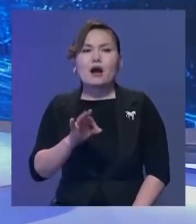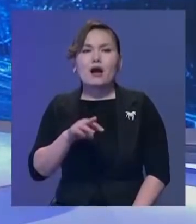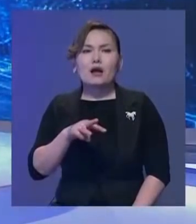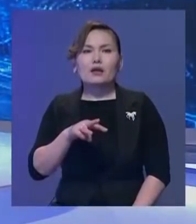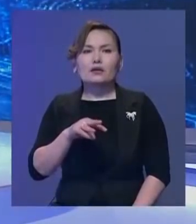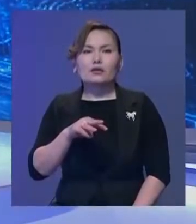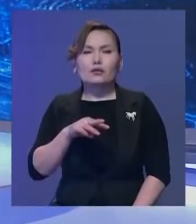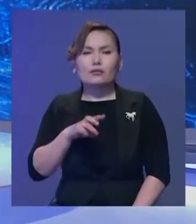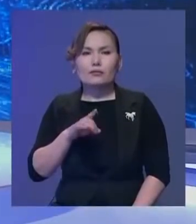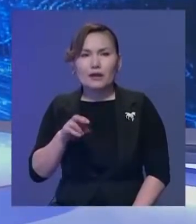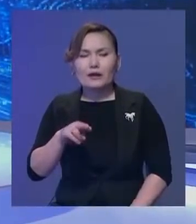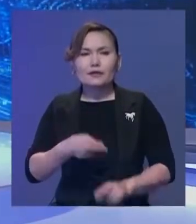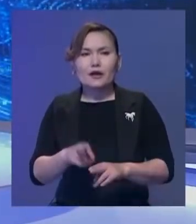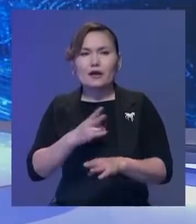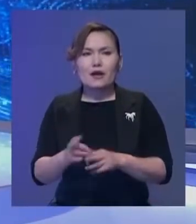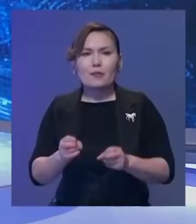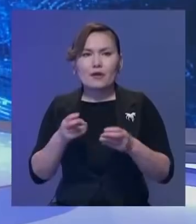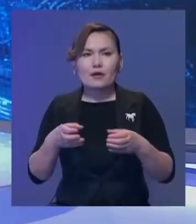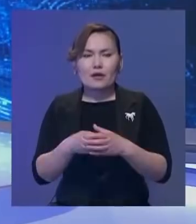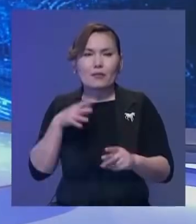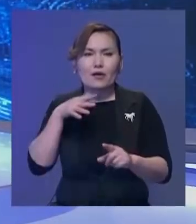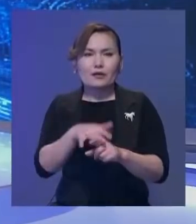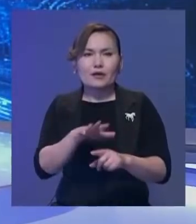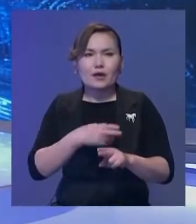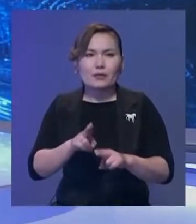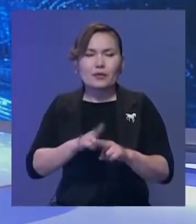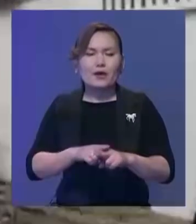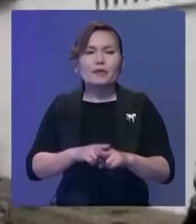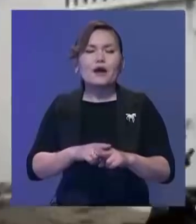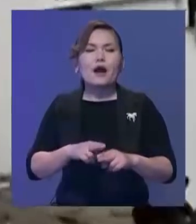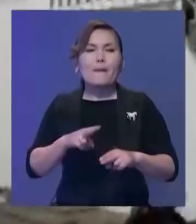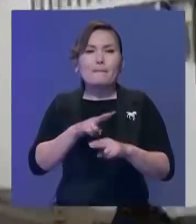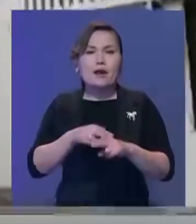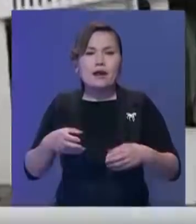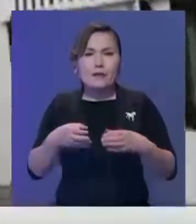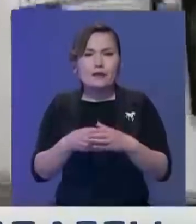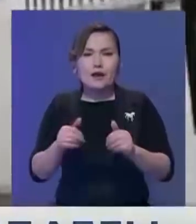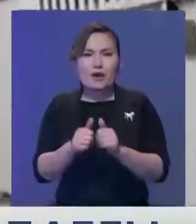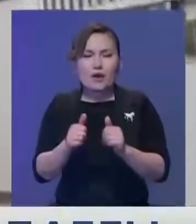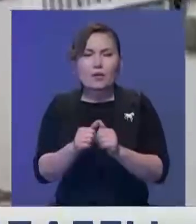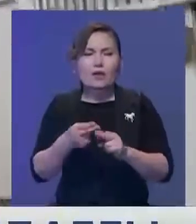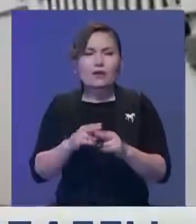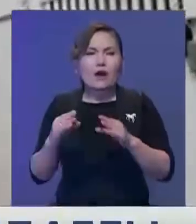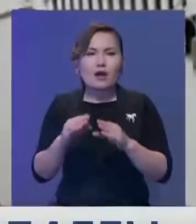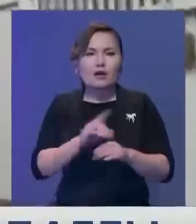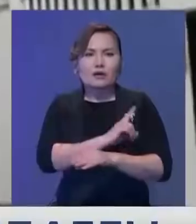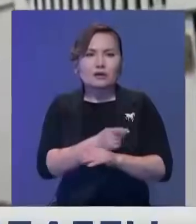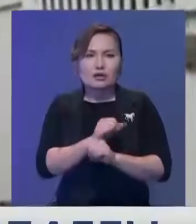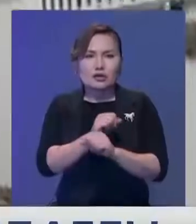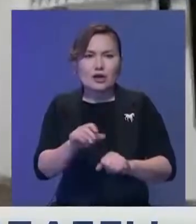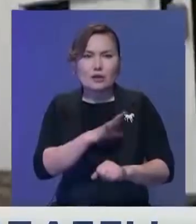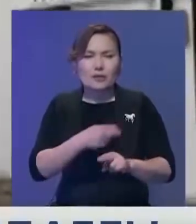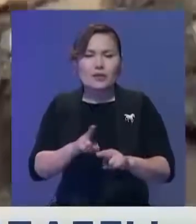Колумбияның оңтүстік батысында ланкестік әрекет жасалды. Мұнда мэрия ғимараты мен полиция бөлімшесі маңында көлікке қойылған зат